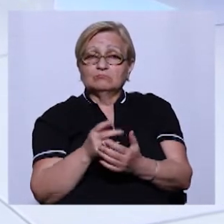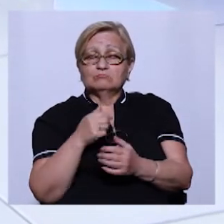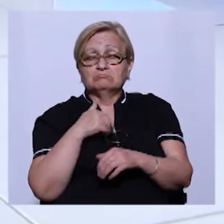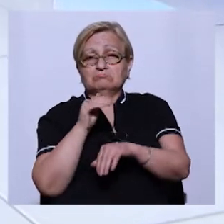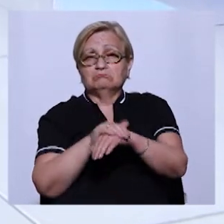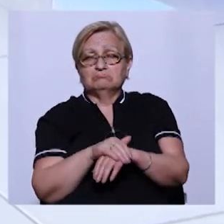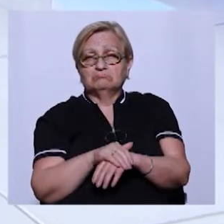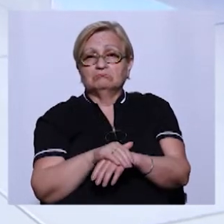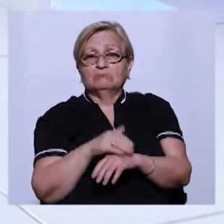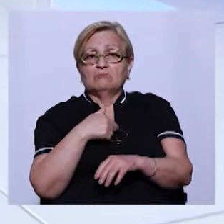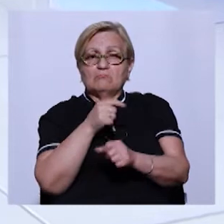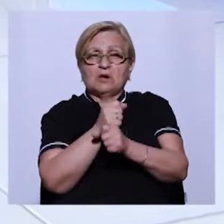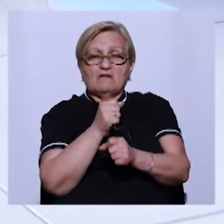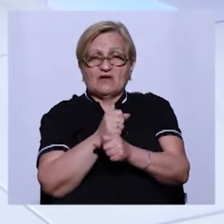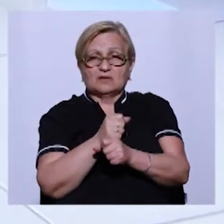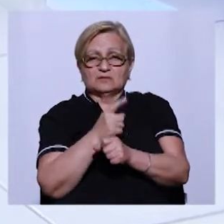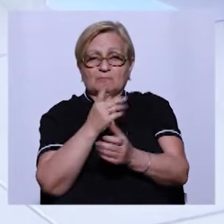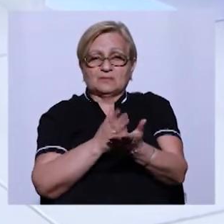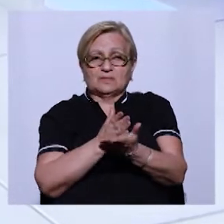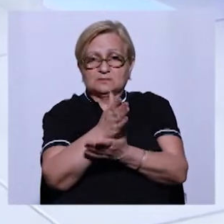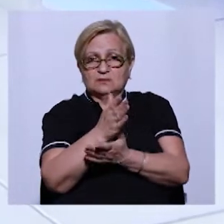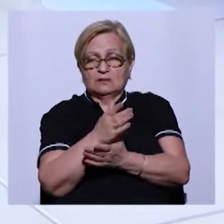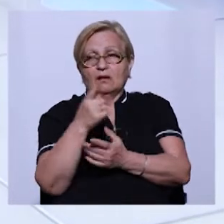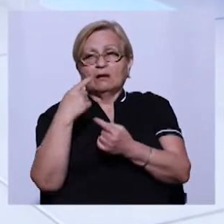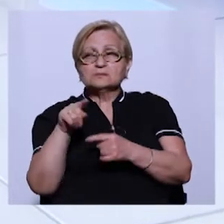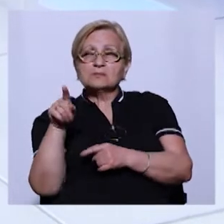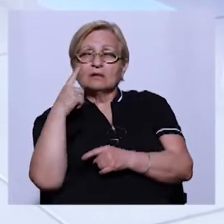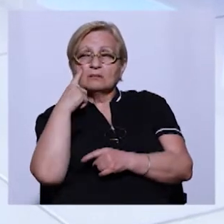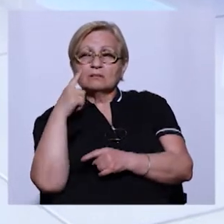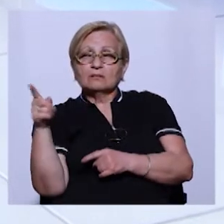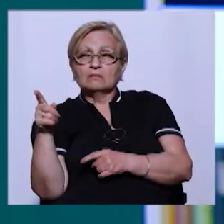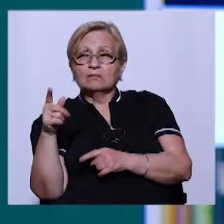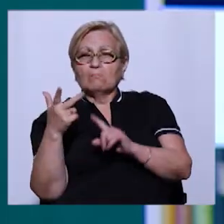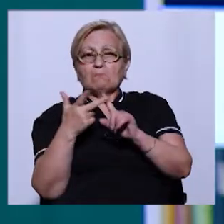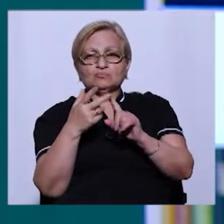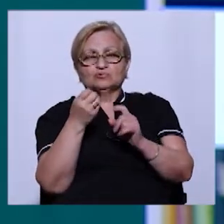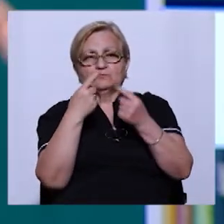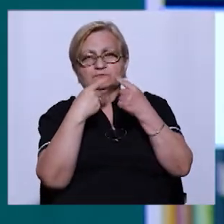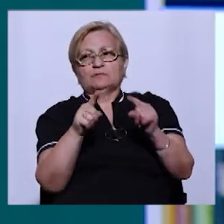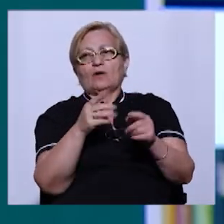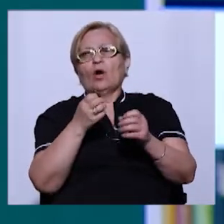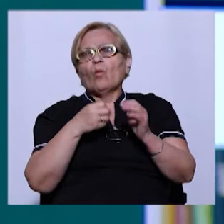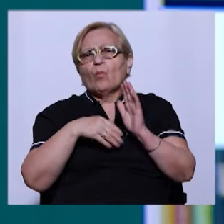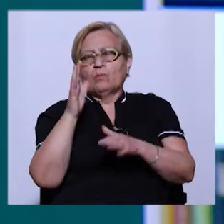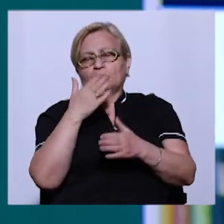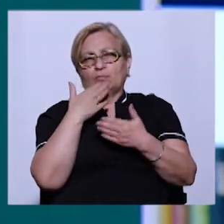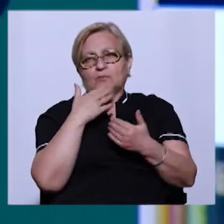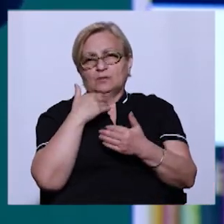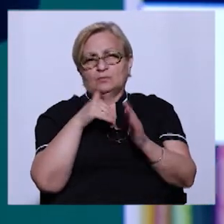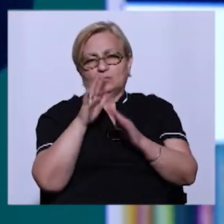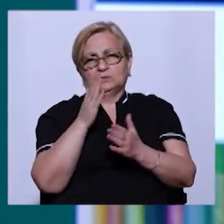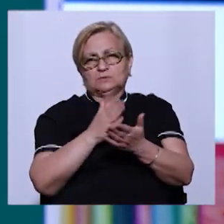მე ავაკეთე ესე ვიღაცამ გააკეთა რაღაც ამოცანა ისე და საერთოდ მესამე კიდე უფრო იოლი გზამოძებნა ამისი კიდე